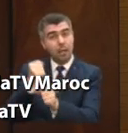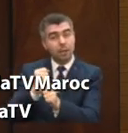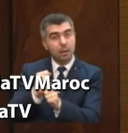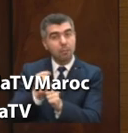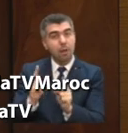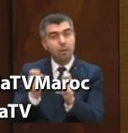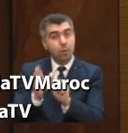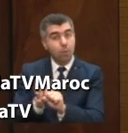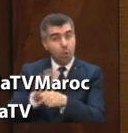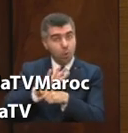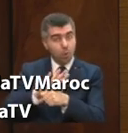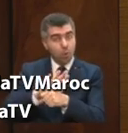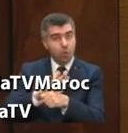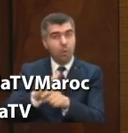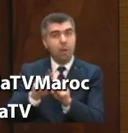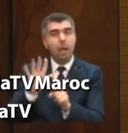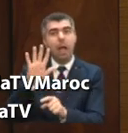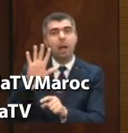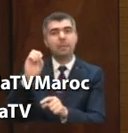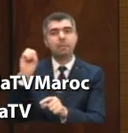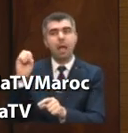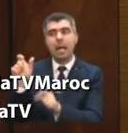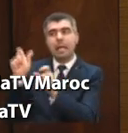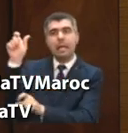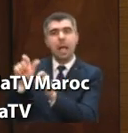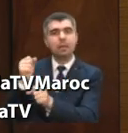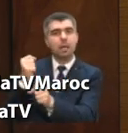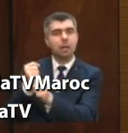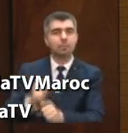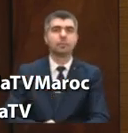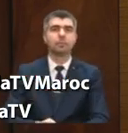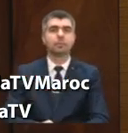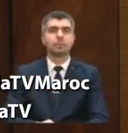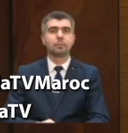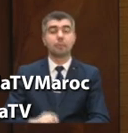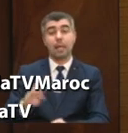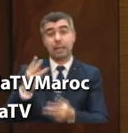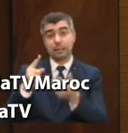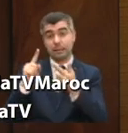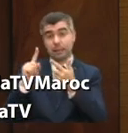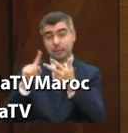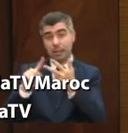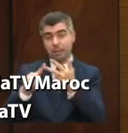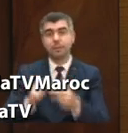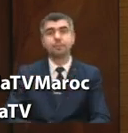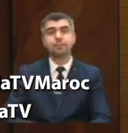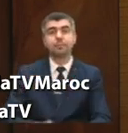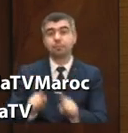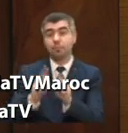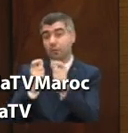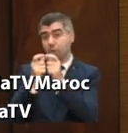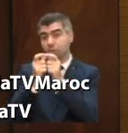بسبب هذه الجائحة 500 أجير. ثالثا، نص المرسوم كذلك على أن